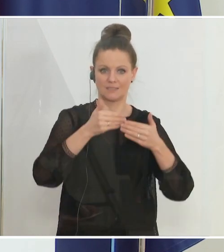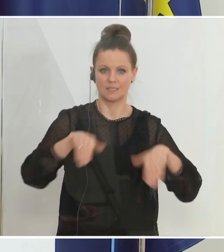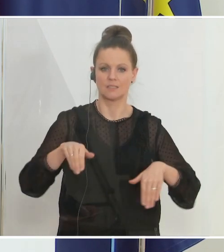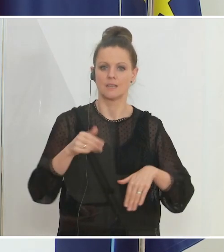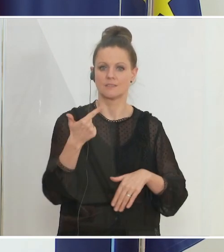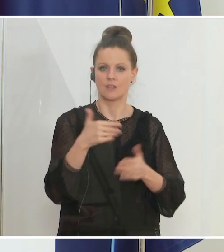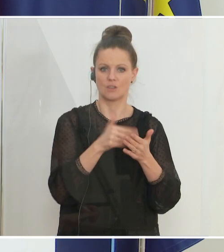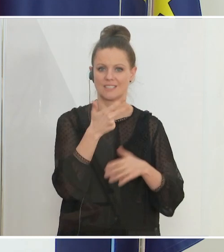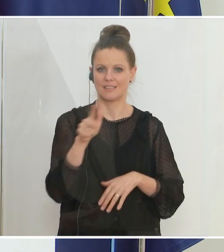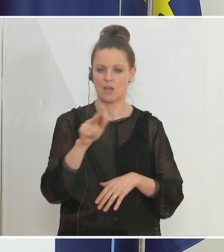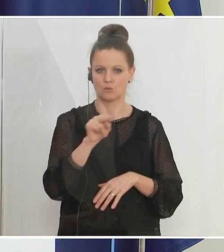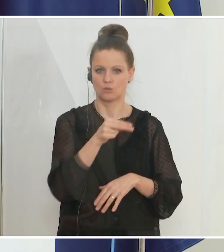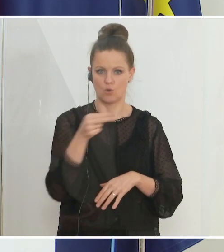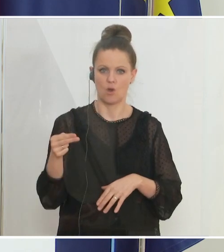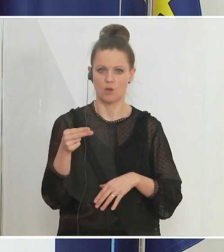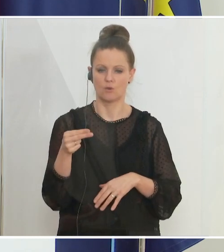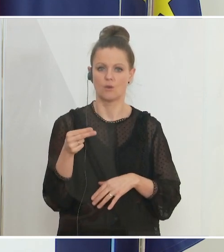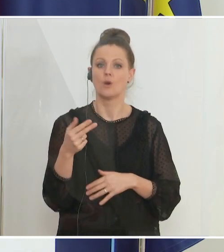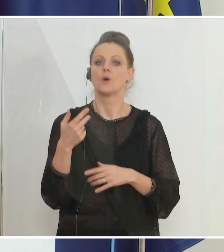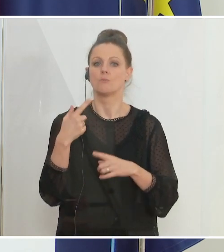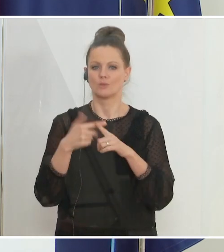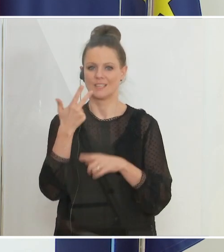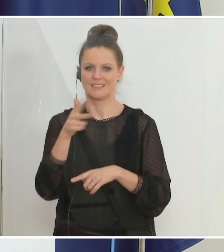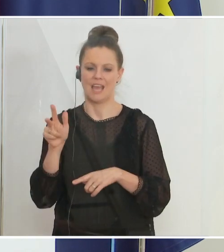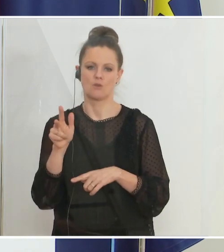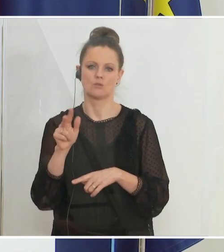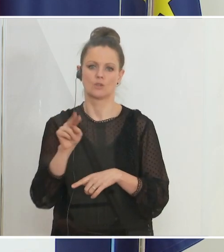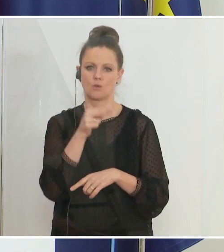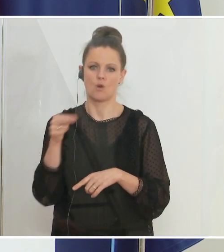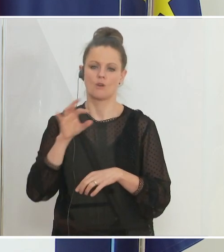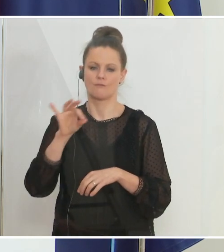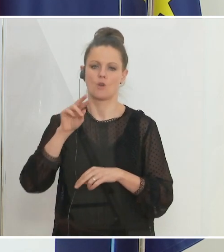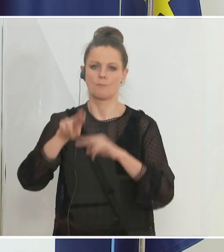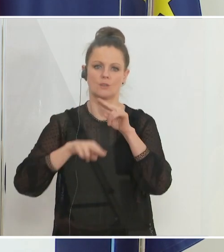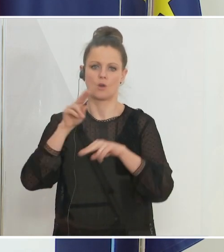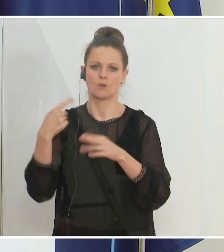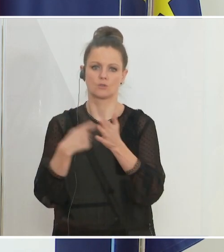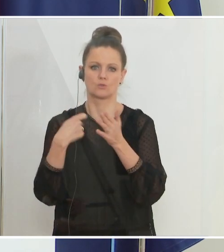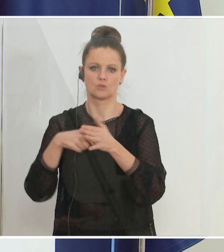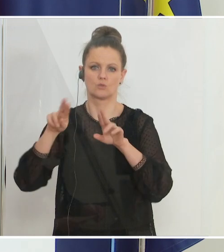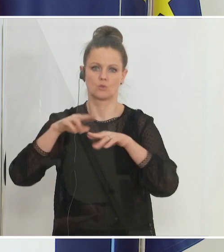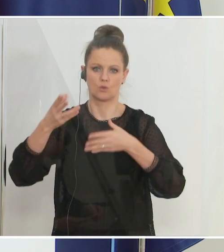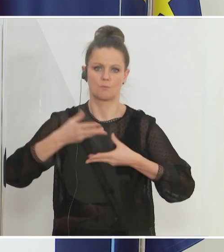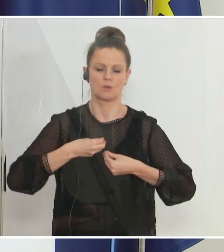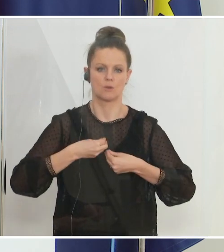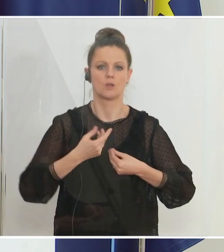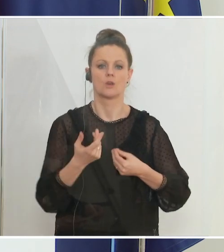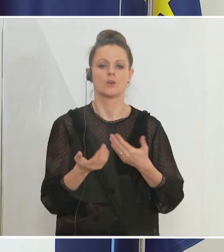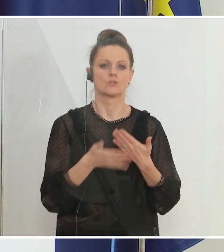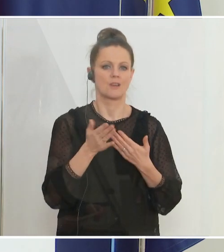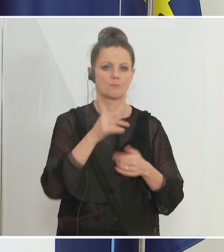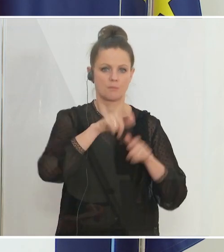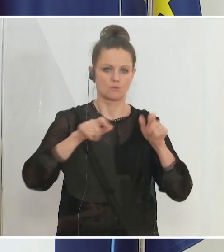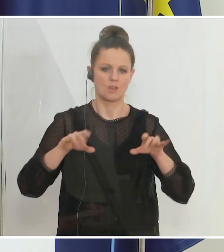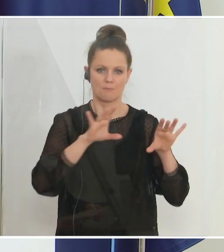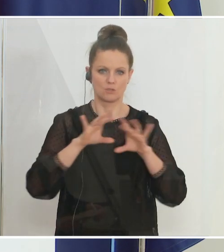Euro war und 300 Euro für anfallende Betreuungskosten rückerstattet wurde. Das betrifft Beschäftigte, die wieder